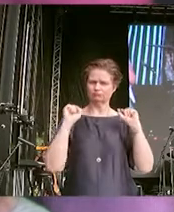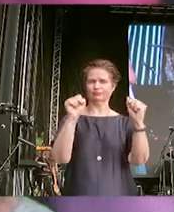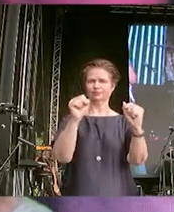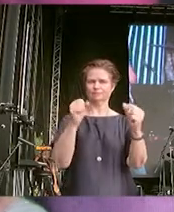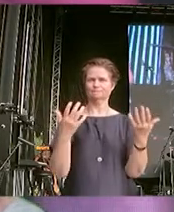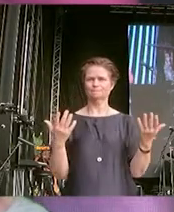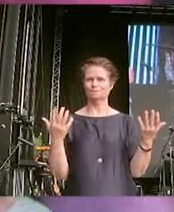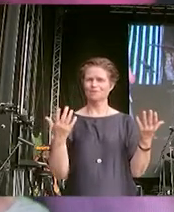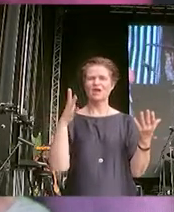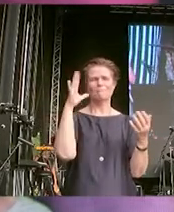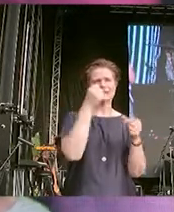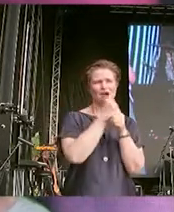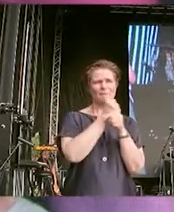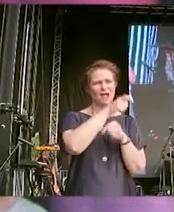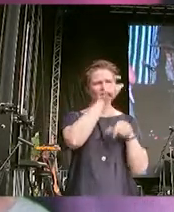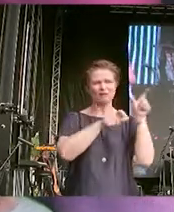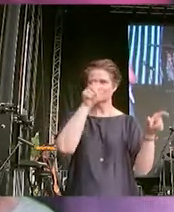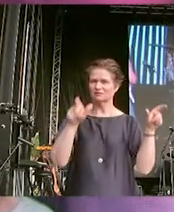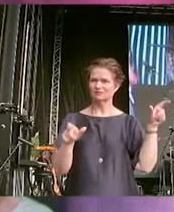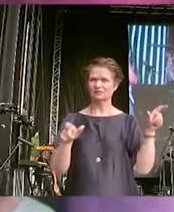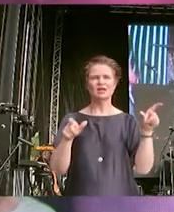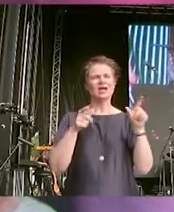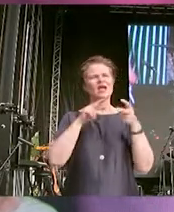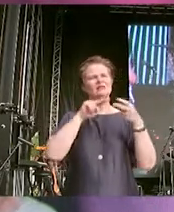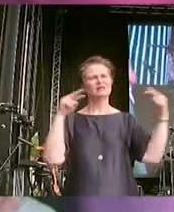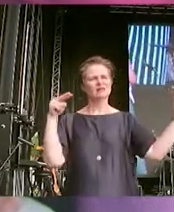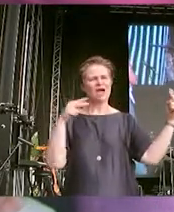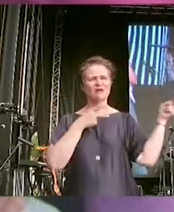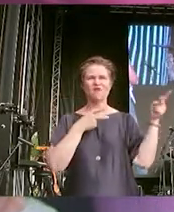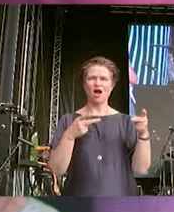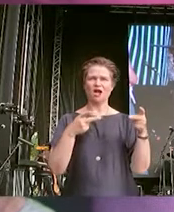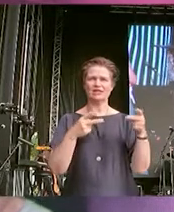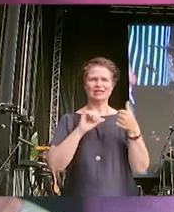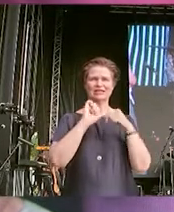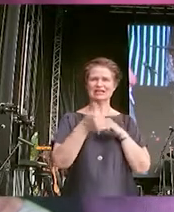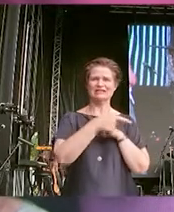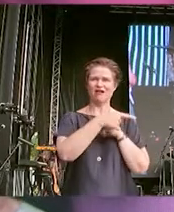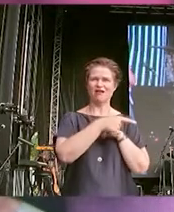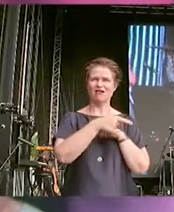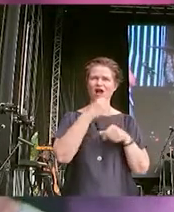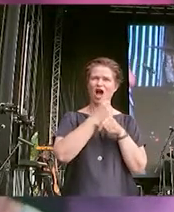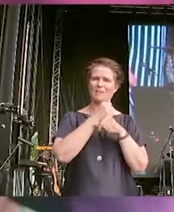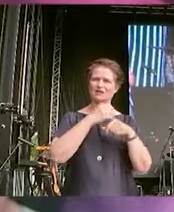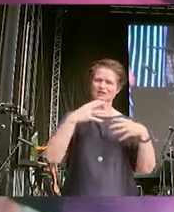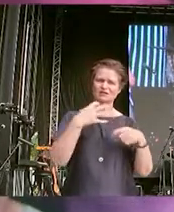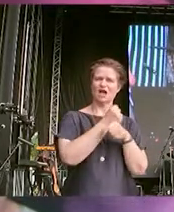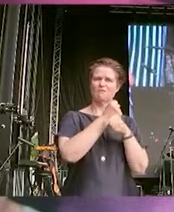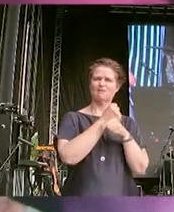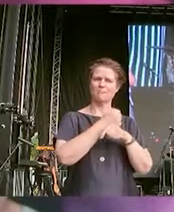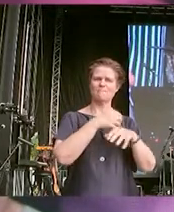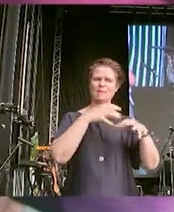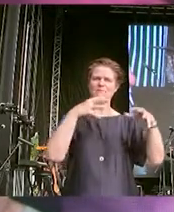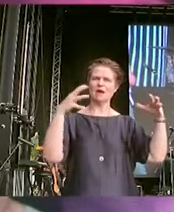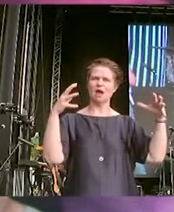geworden. Die Mitarbeiter und Mitarbeiterinnen der Teigwaren Riesa sind in diesem Arbeitskampf ein großes Stück stärker und vor